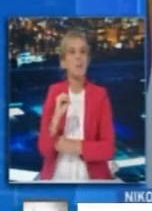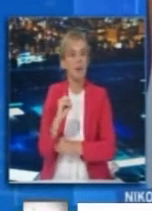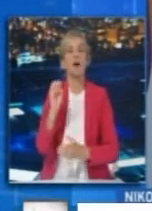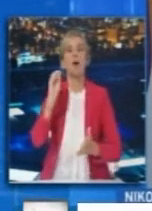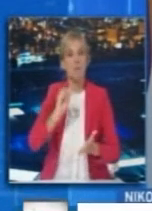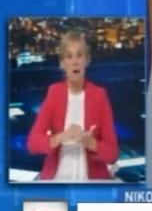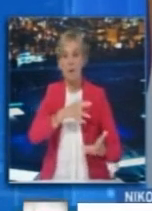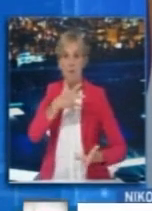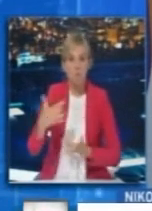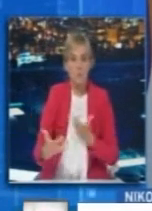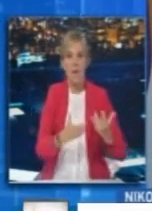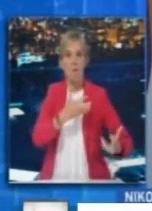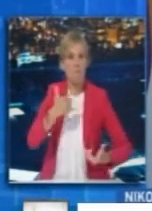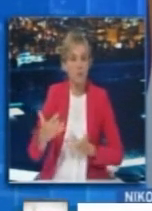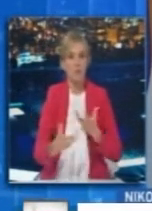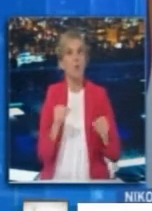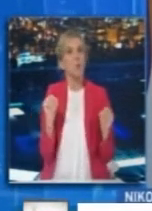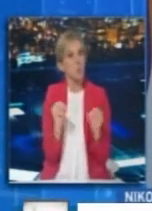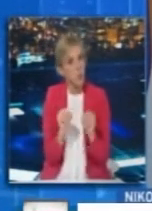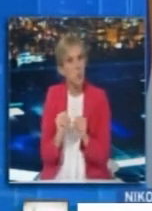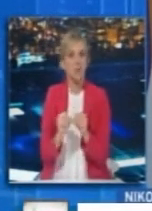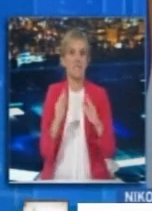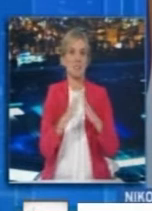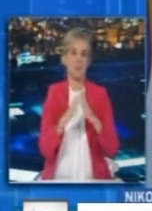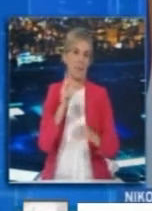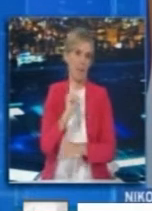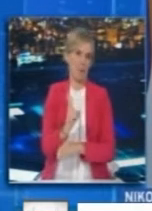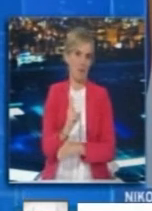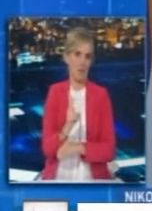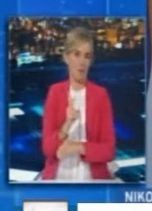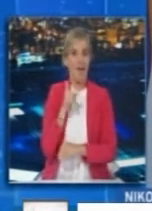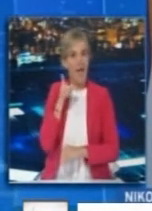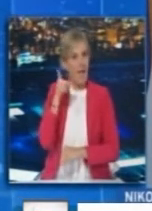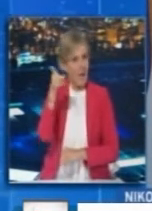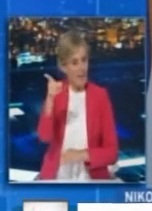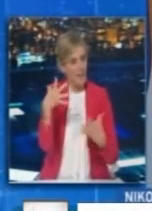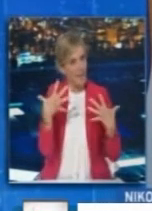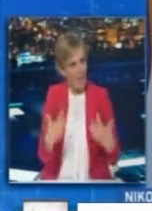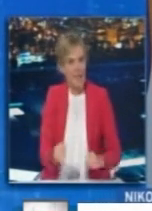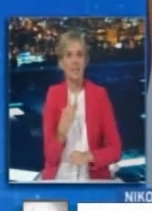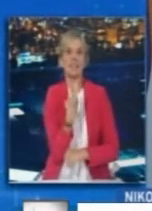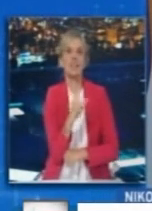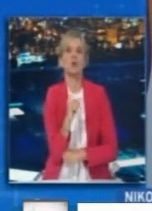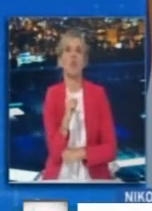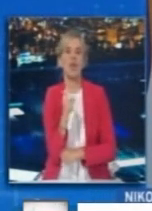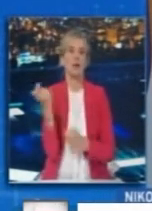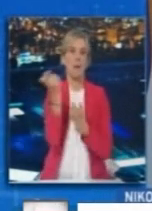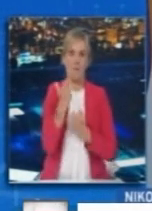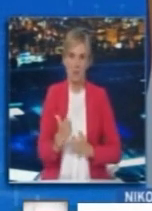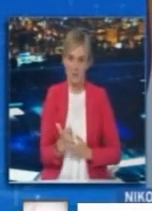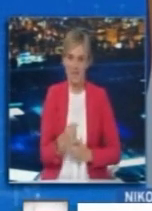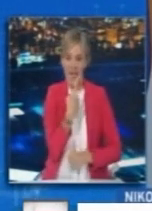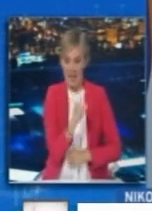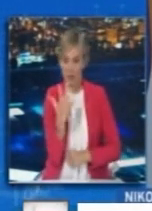σε αρκετές περιπτώσεις απείλησαν οικισμούς. Επιχειρούν 310 πυροσβέστες με 10 ομάδες πεζοπόρων τμήματων, 105